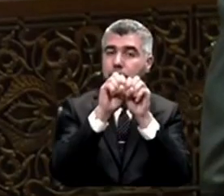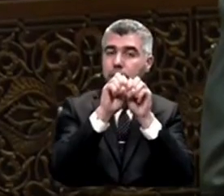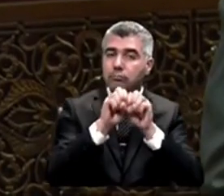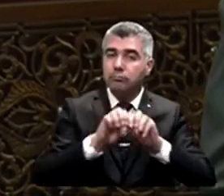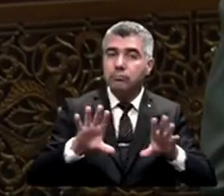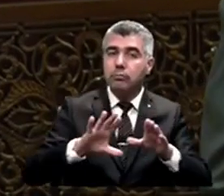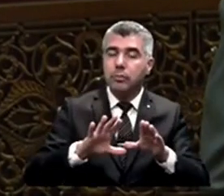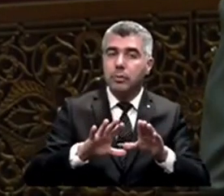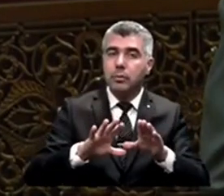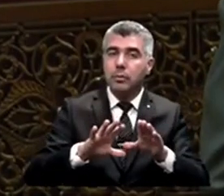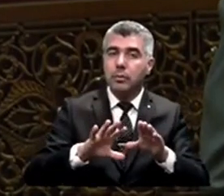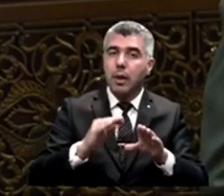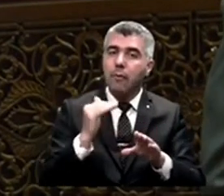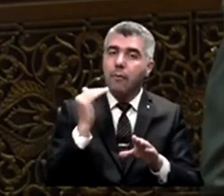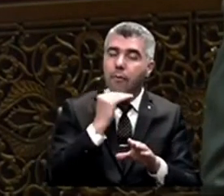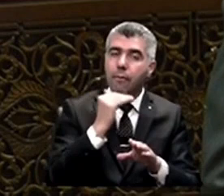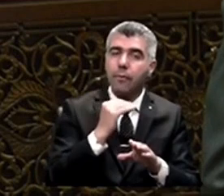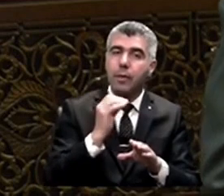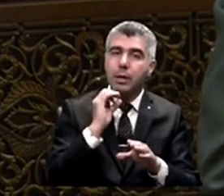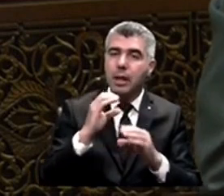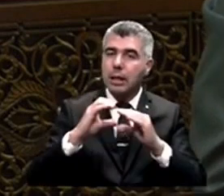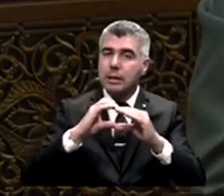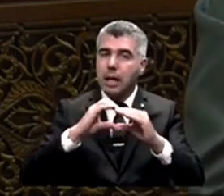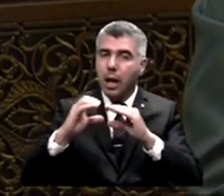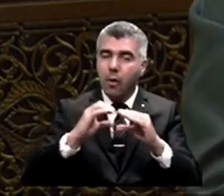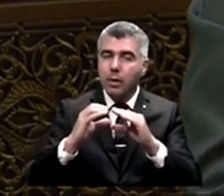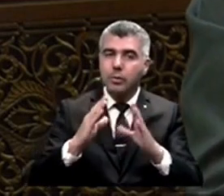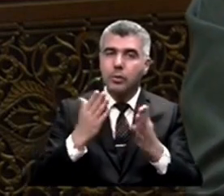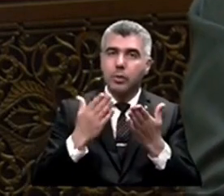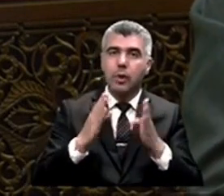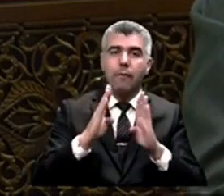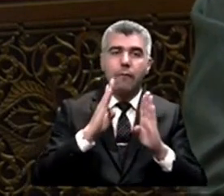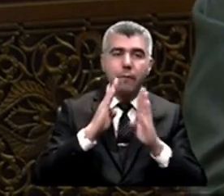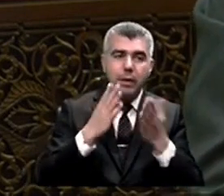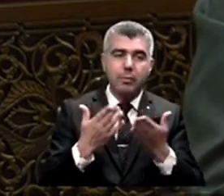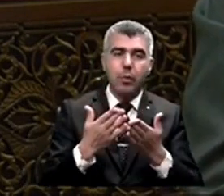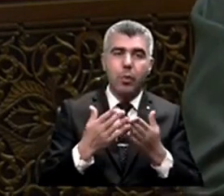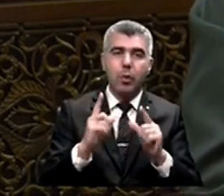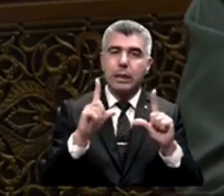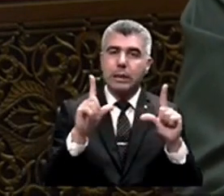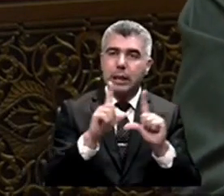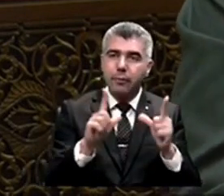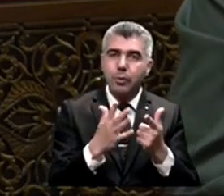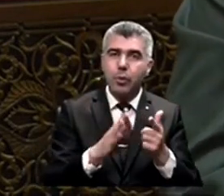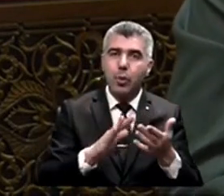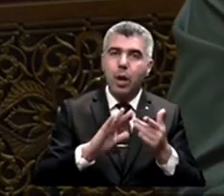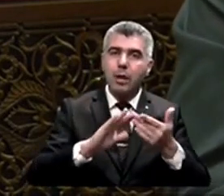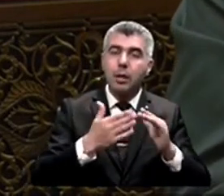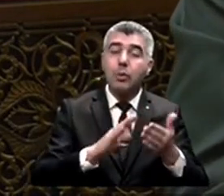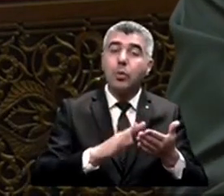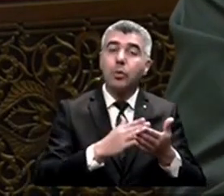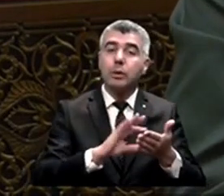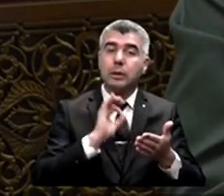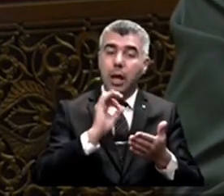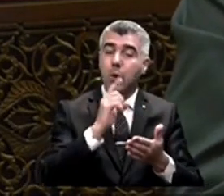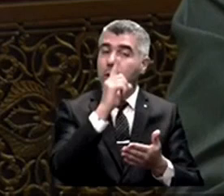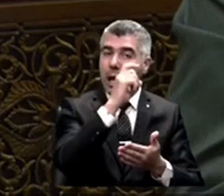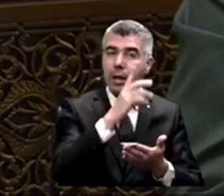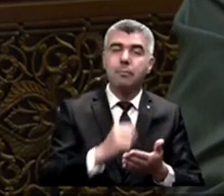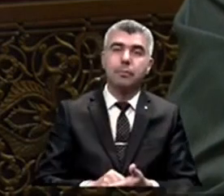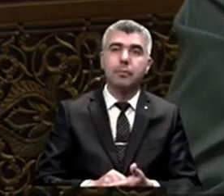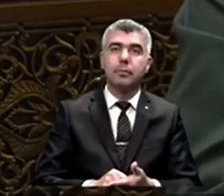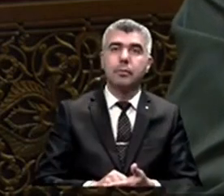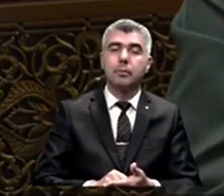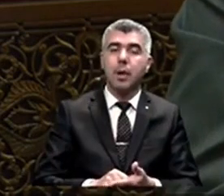لمختلف يعني آلية التواصل الاجتماعي من فضائيات دينية ومواقع إلكترونية. وهو ما استطعنا